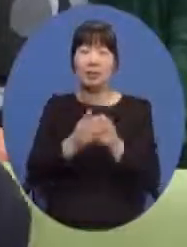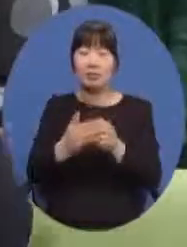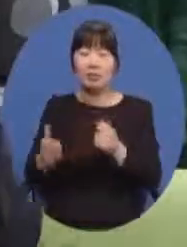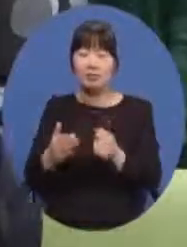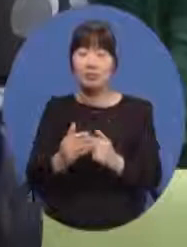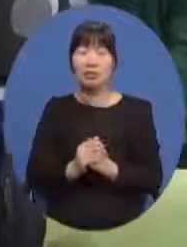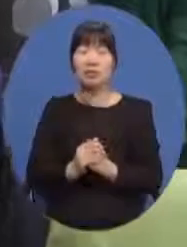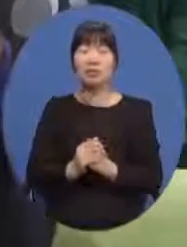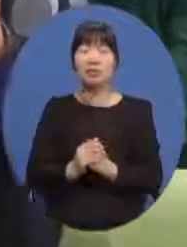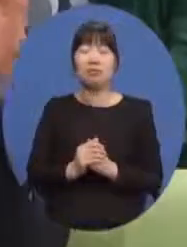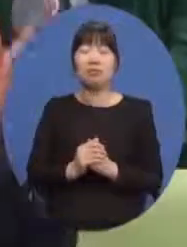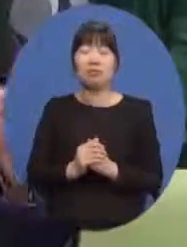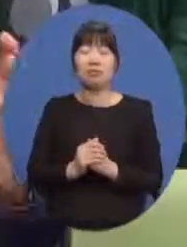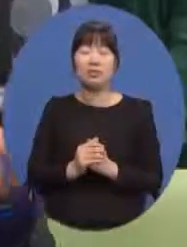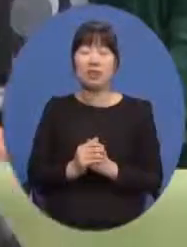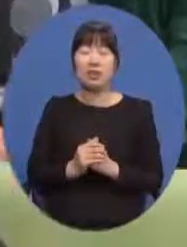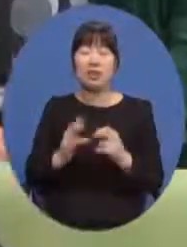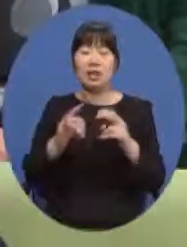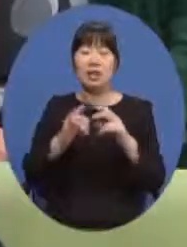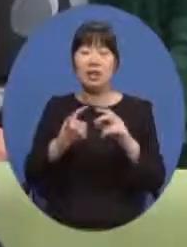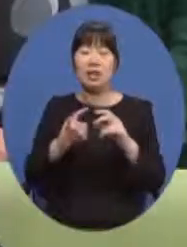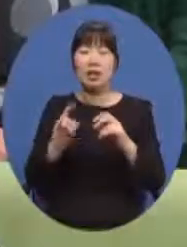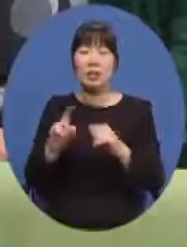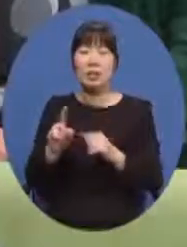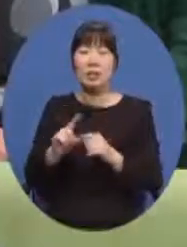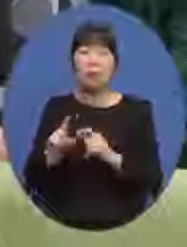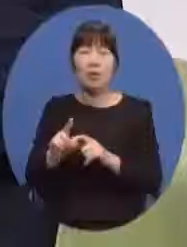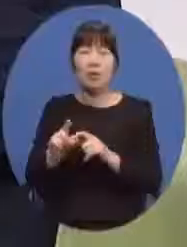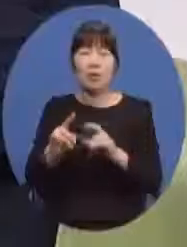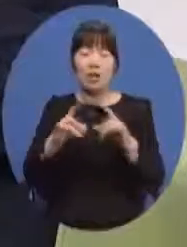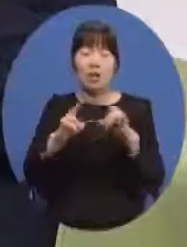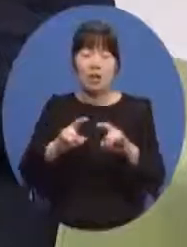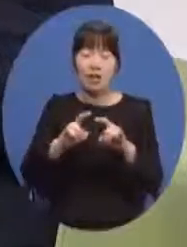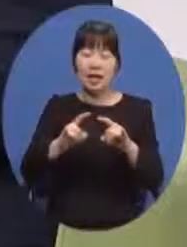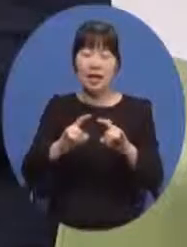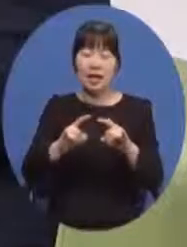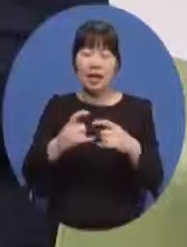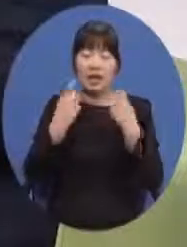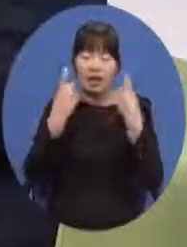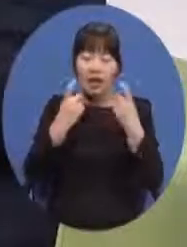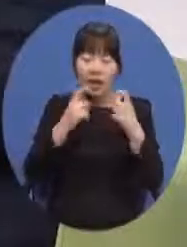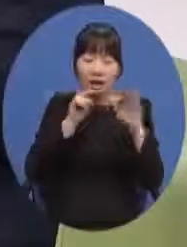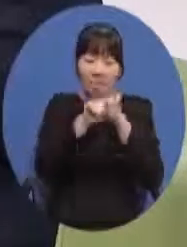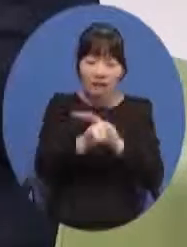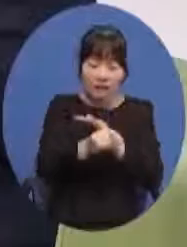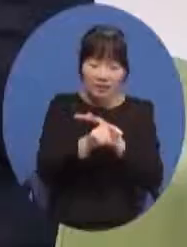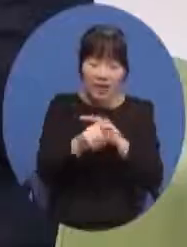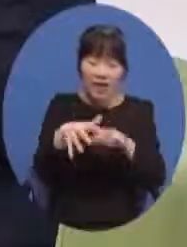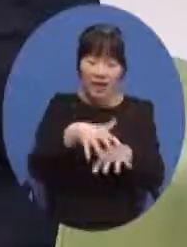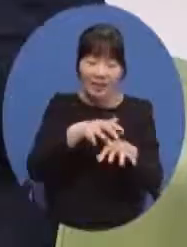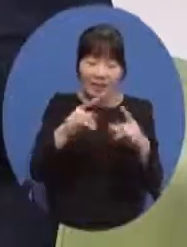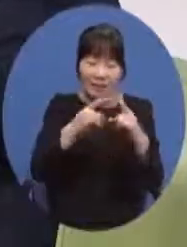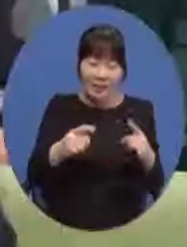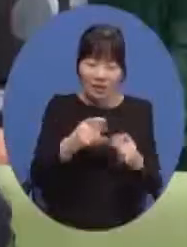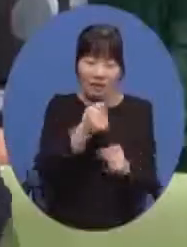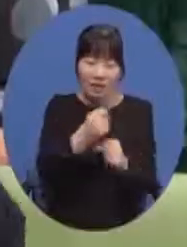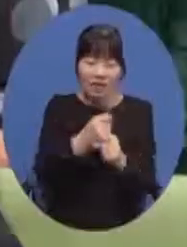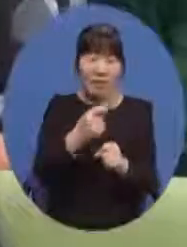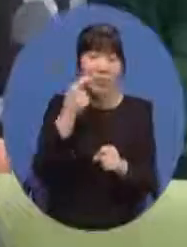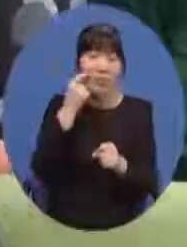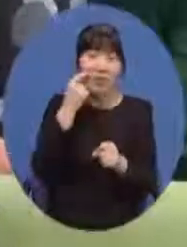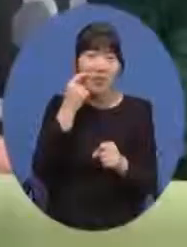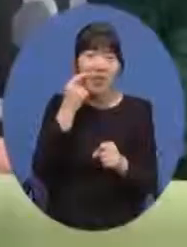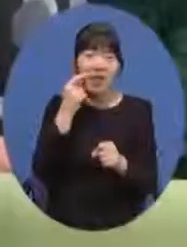그러니까 그런 캠핑을 하는데 텐트를 못 치는 아빠가 있습니다. 그래요. 정말 많습니다. 그러니까 우리가